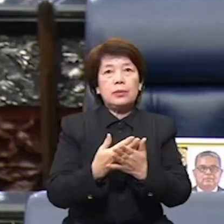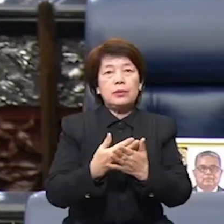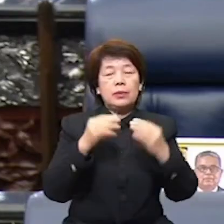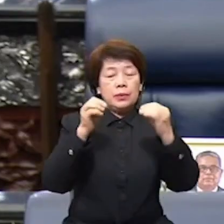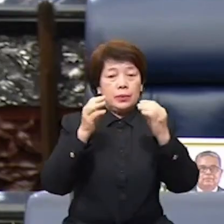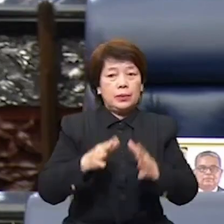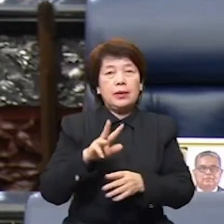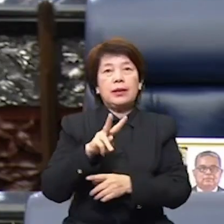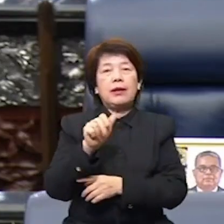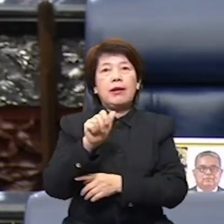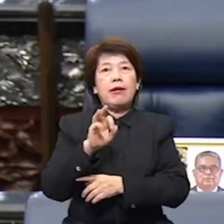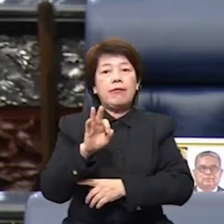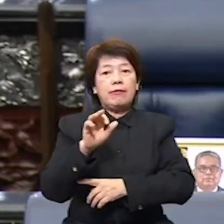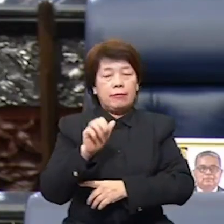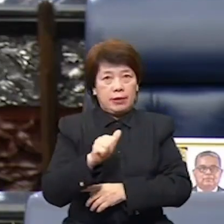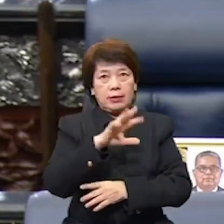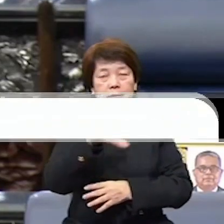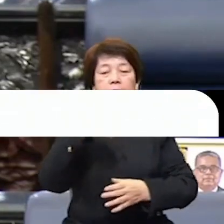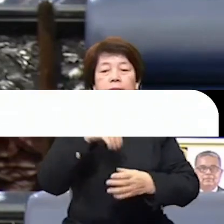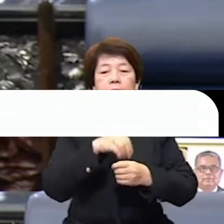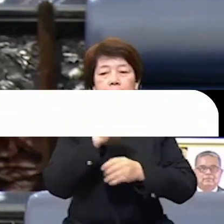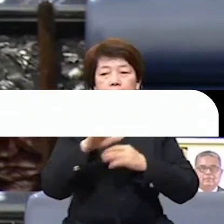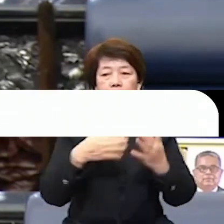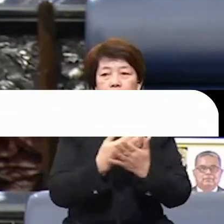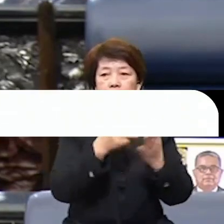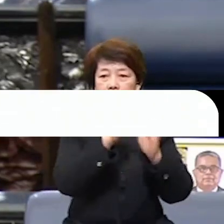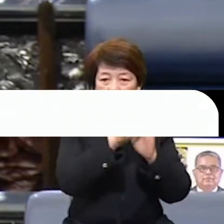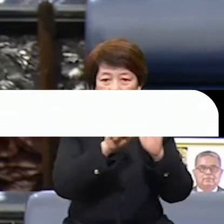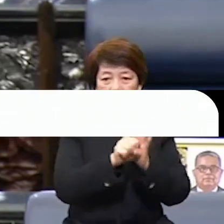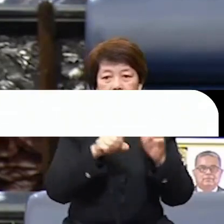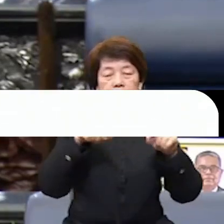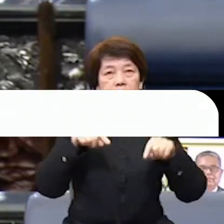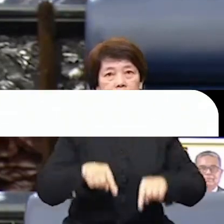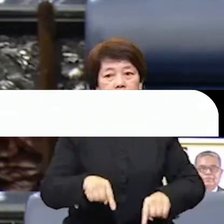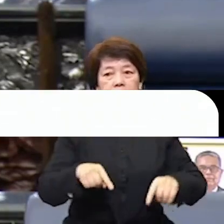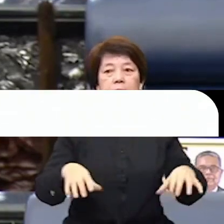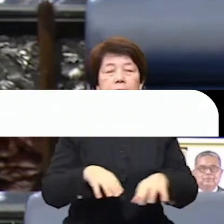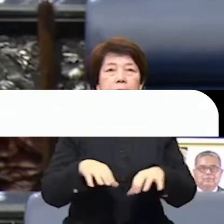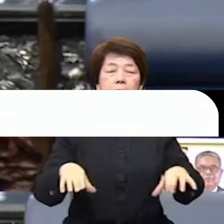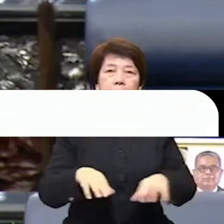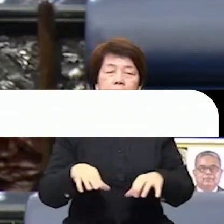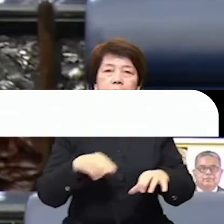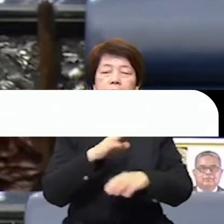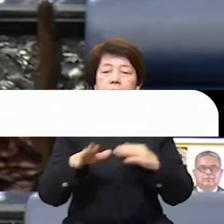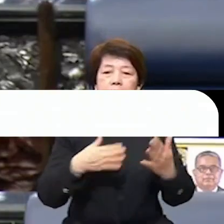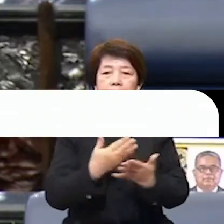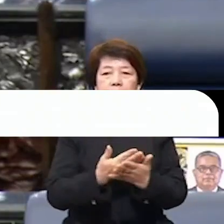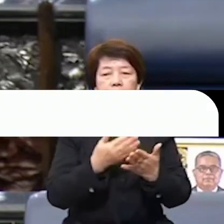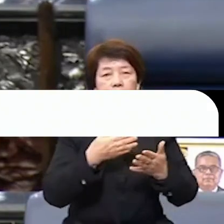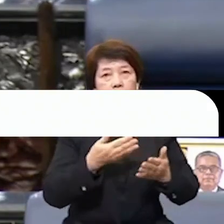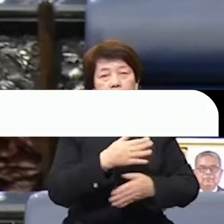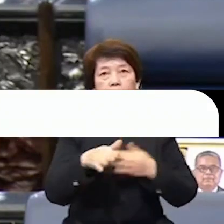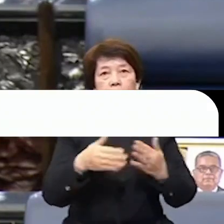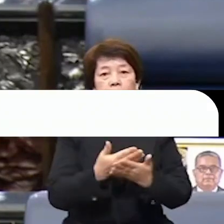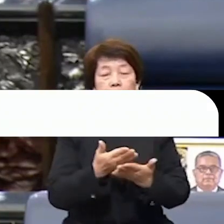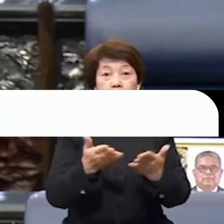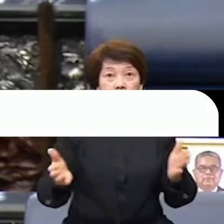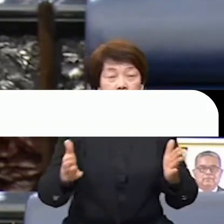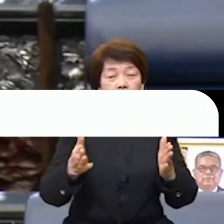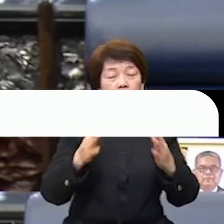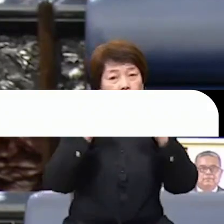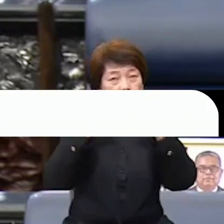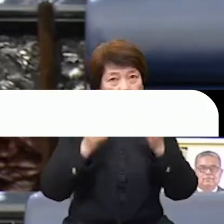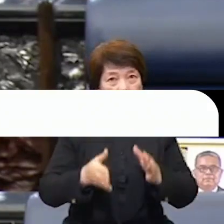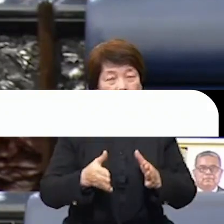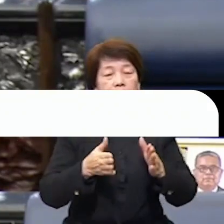mbpk guru kepada murid yang dijajarkan satu nisbah 30 bertujuan untuk memastikan elemen keberkesanan